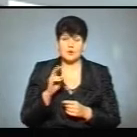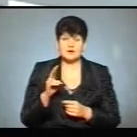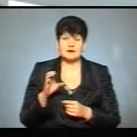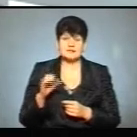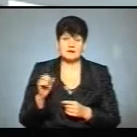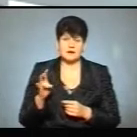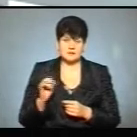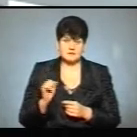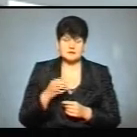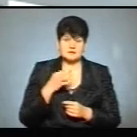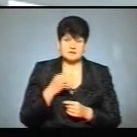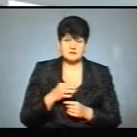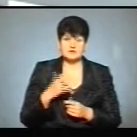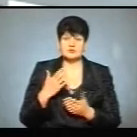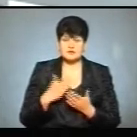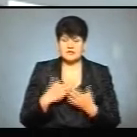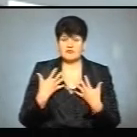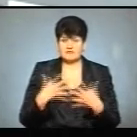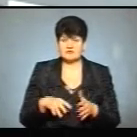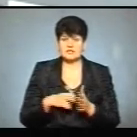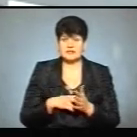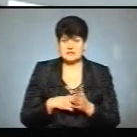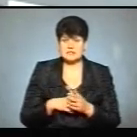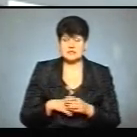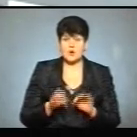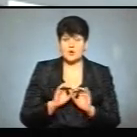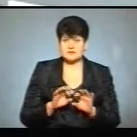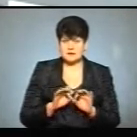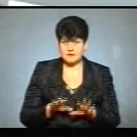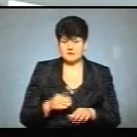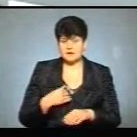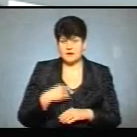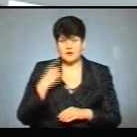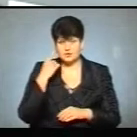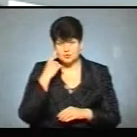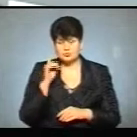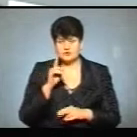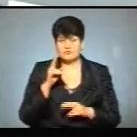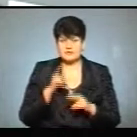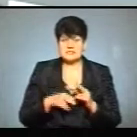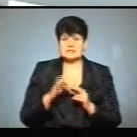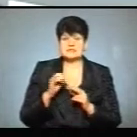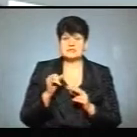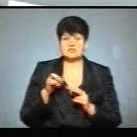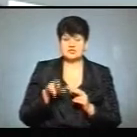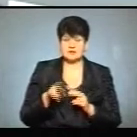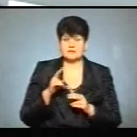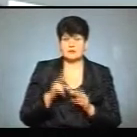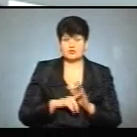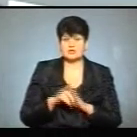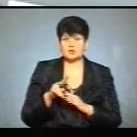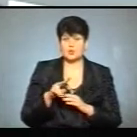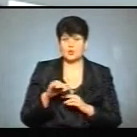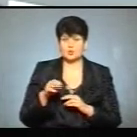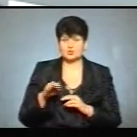що є вже відповідний лист роз'яснення, і я думаю, що вже чи в кінці січня, максимум там на початку лютого, таким